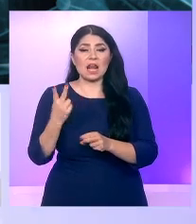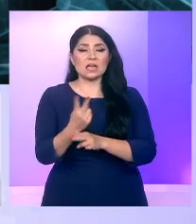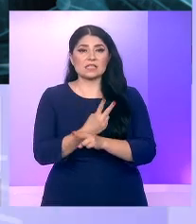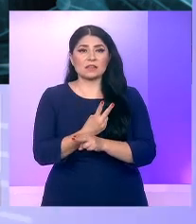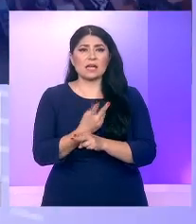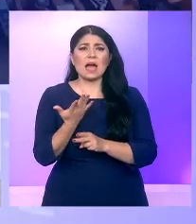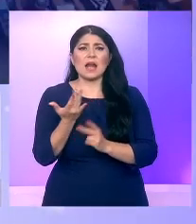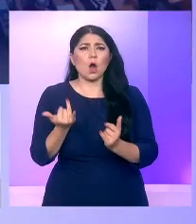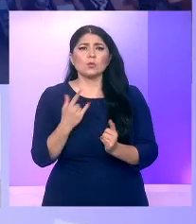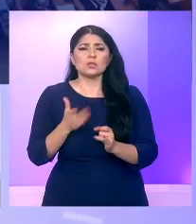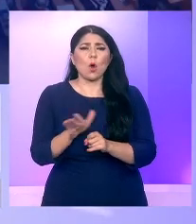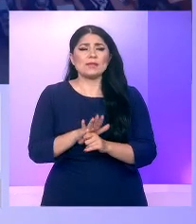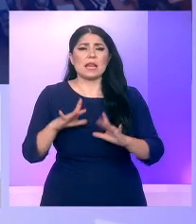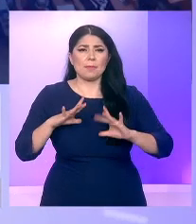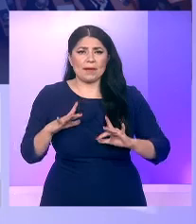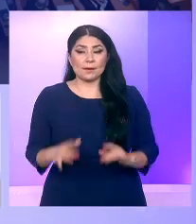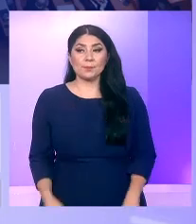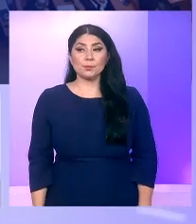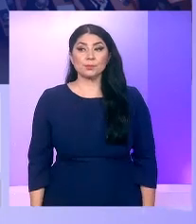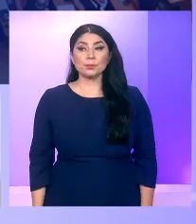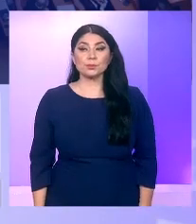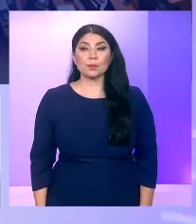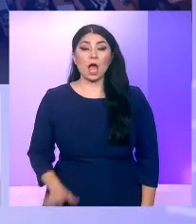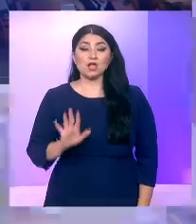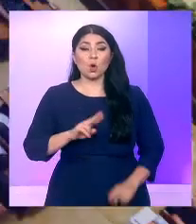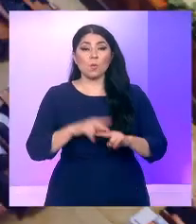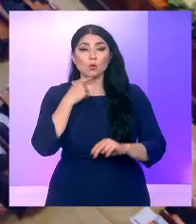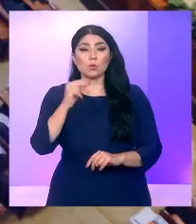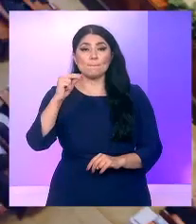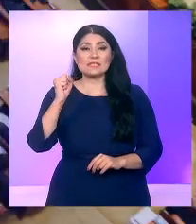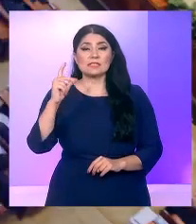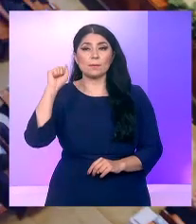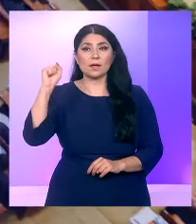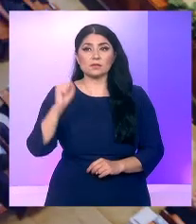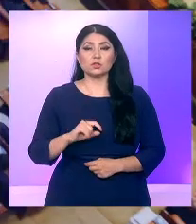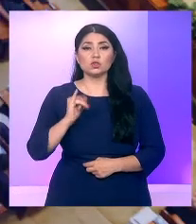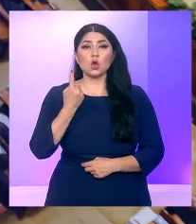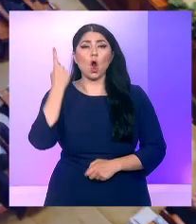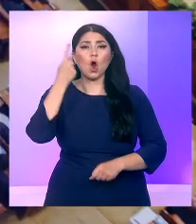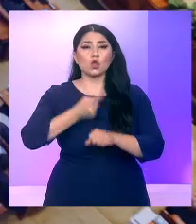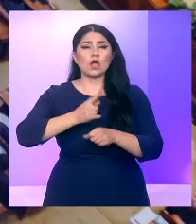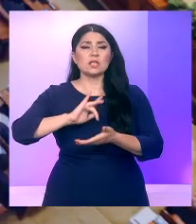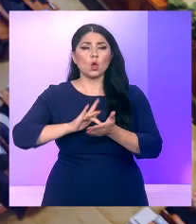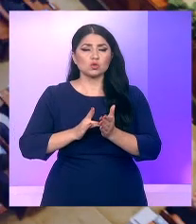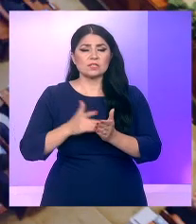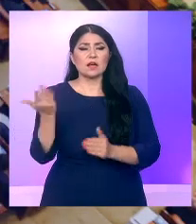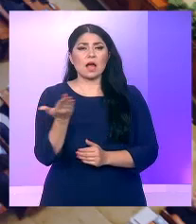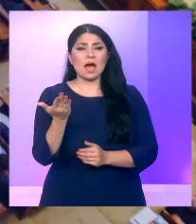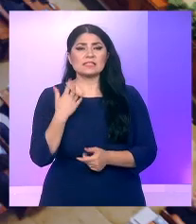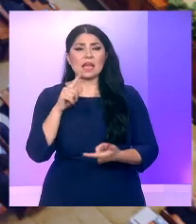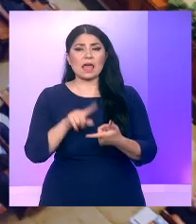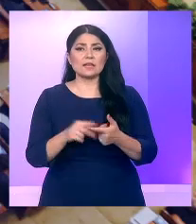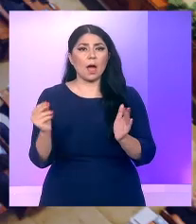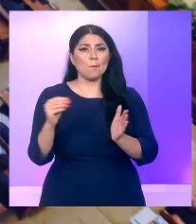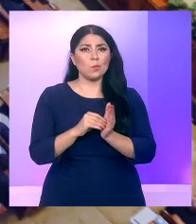vacante, așa cum au spus socialdemocrații, iar pe cealaltă parte un OUG, o ordonanță de urgență care